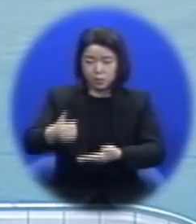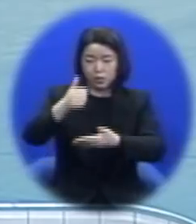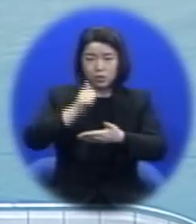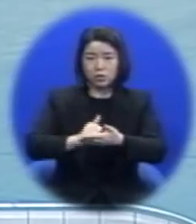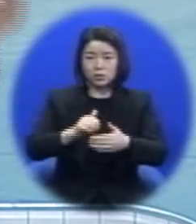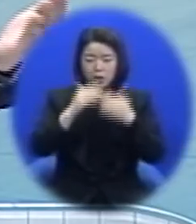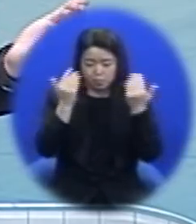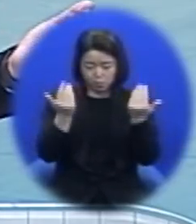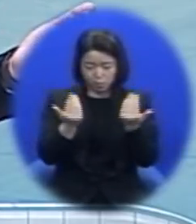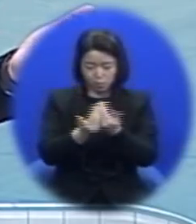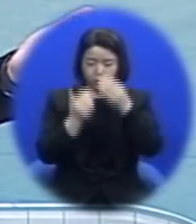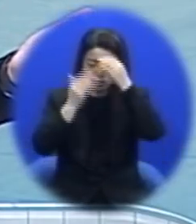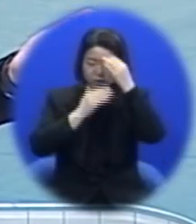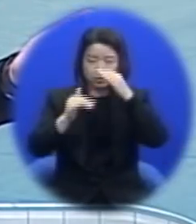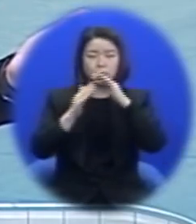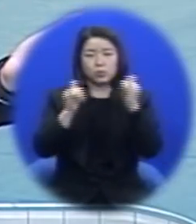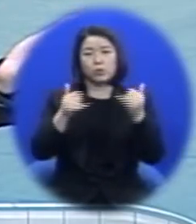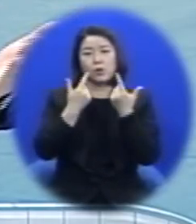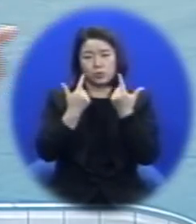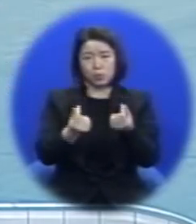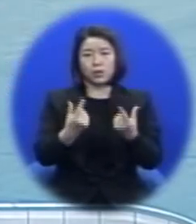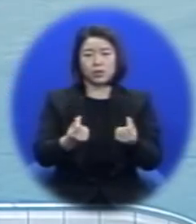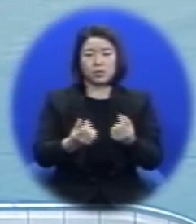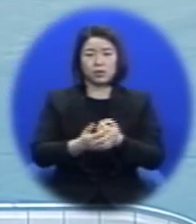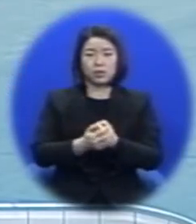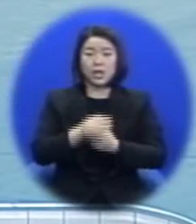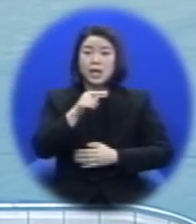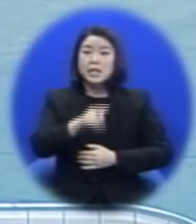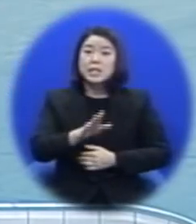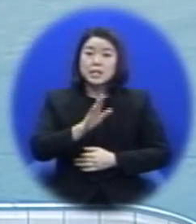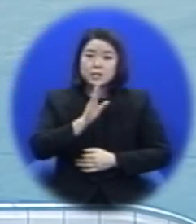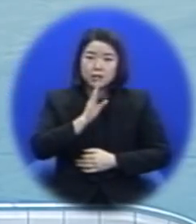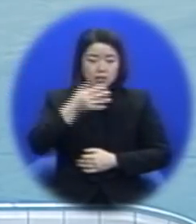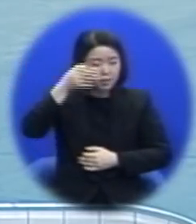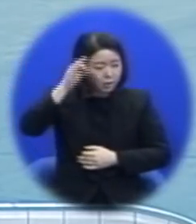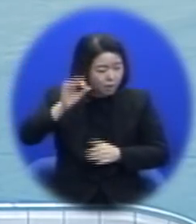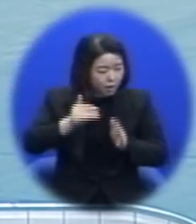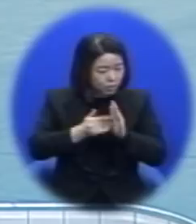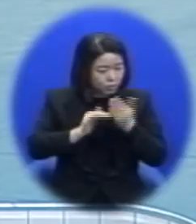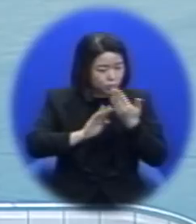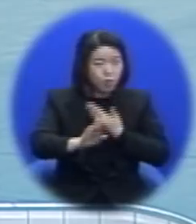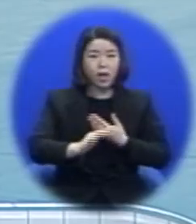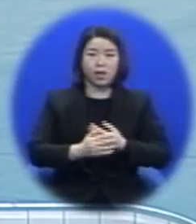모든 성도도 똑같다는 거예요. 이 사실을 깨닫고 난 다음에